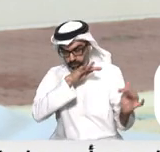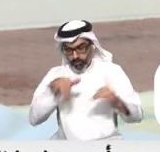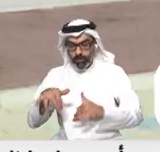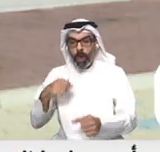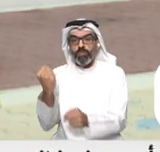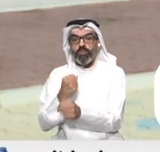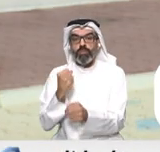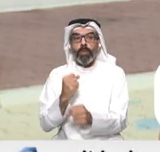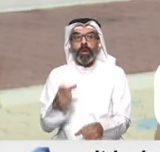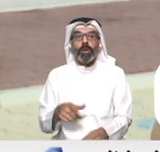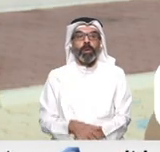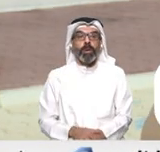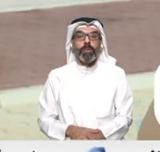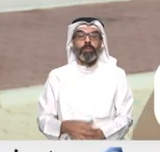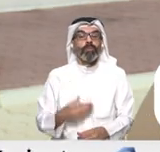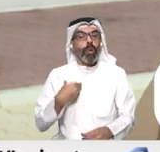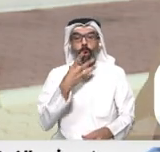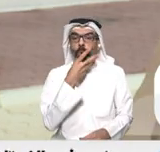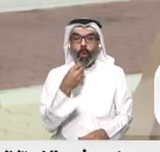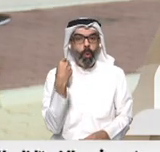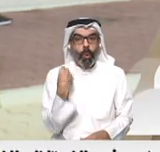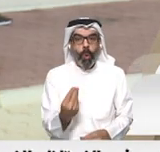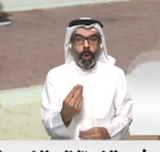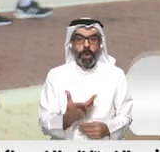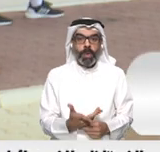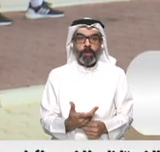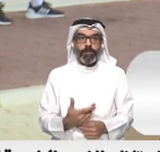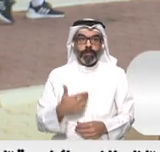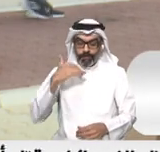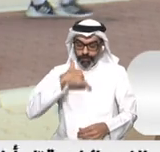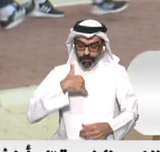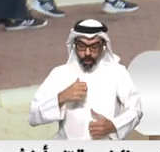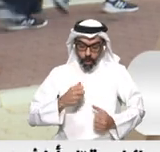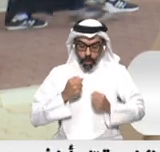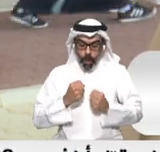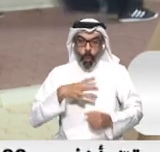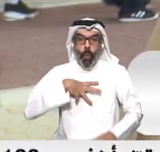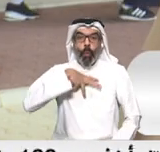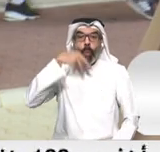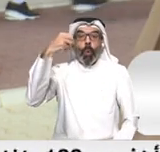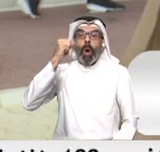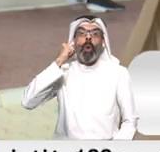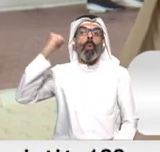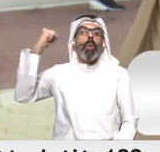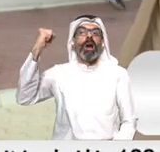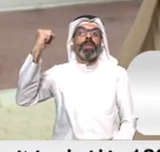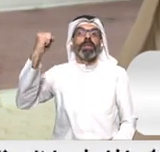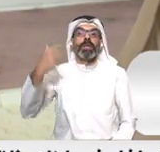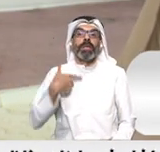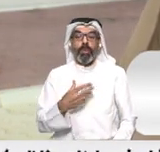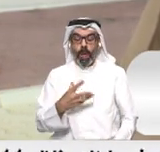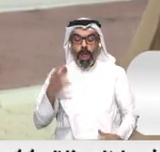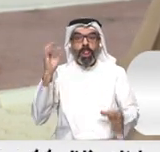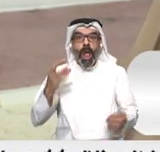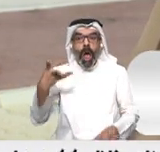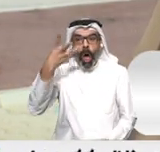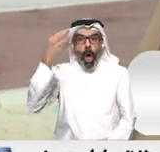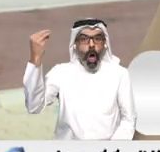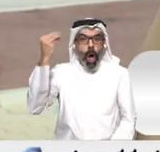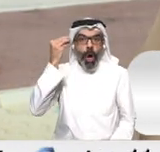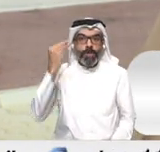وقت ممكن. شيء حلو ويعزز عليهم الروح الوطنية، ولازم يحفظون نشيدهم الوطني